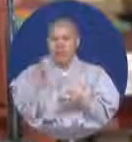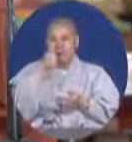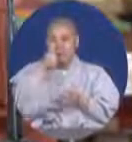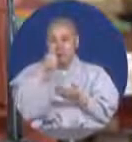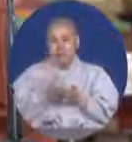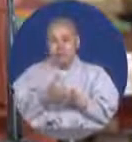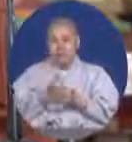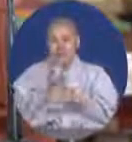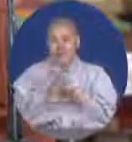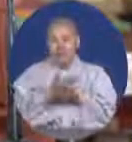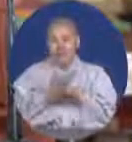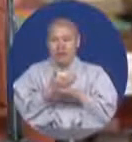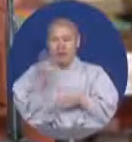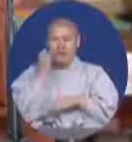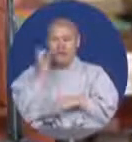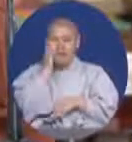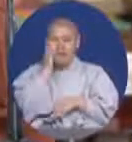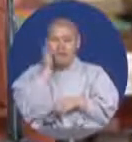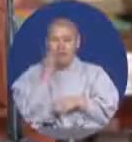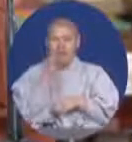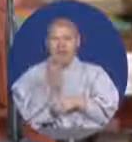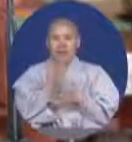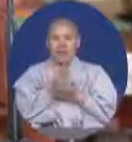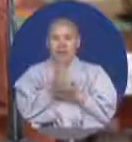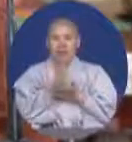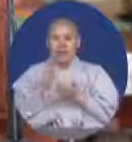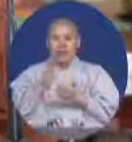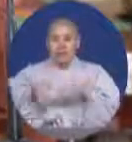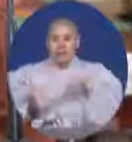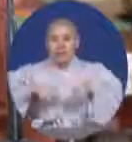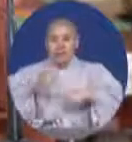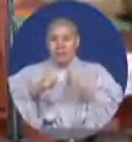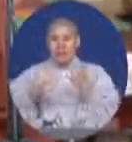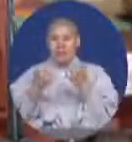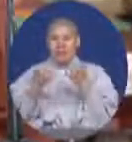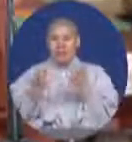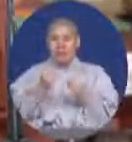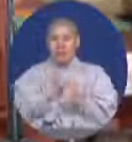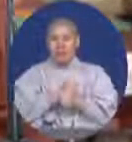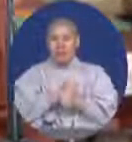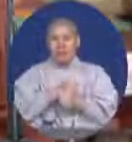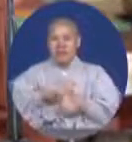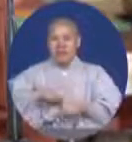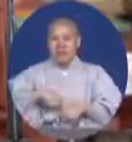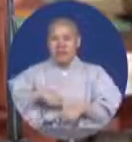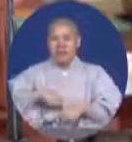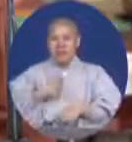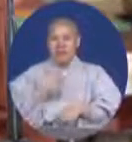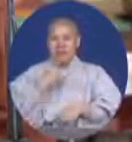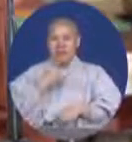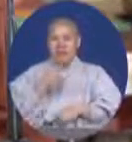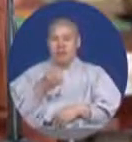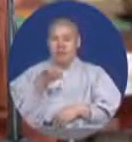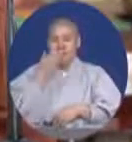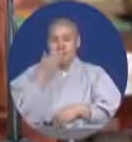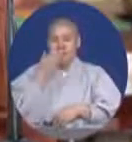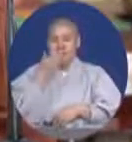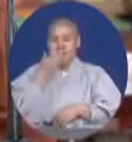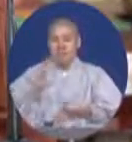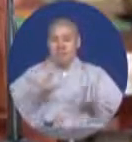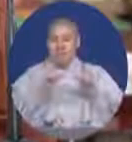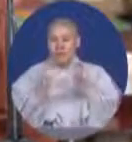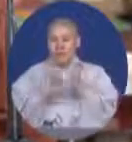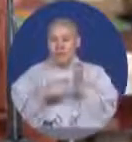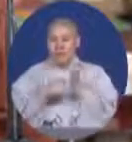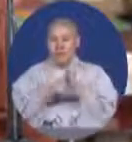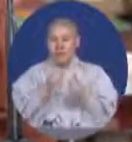죄는 다른 모기도 짓고 짐승들 다 잘 죄요. 처먹고 살라고 다른 거 죽이는 거 다 해요. 사람도